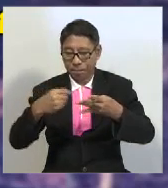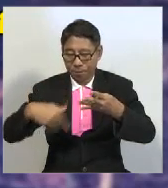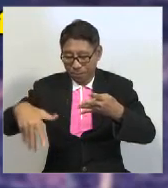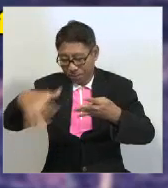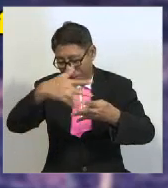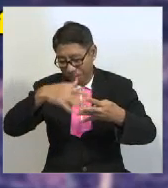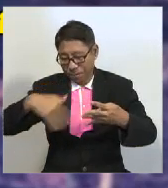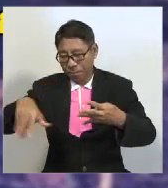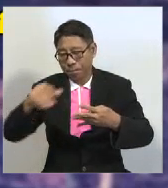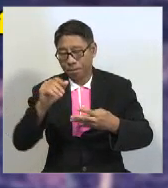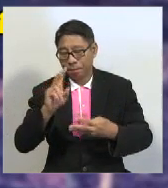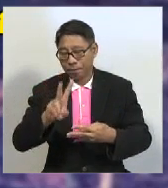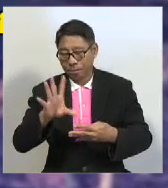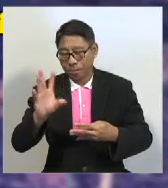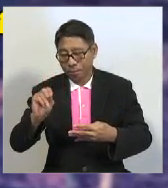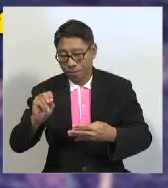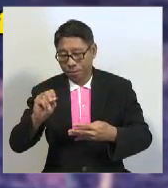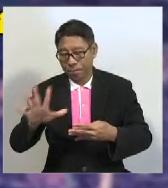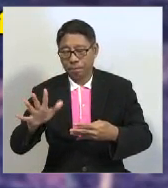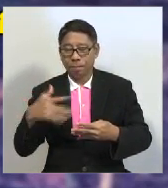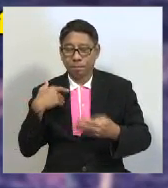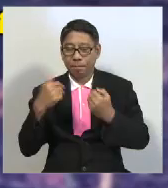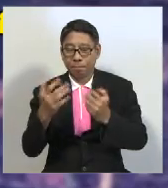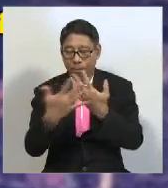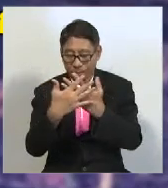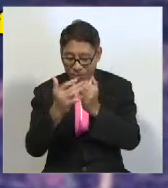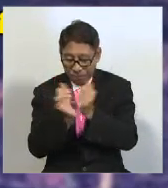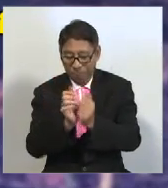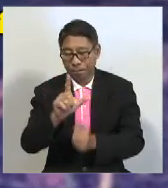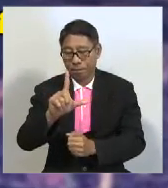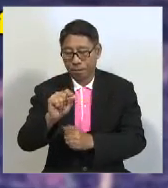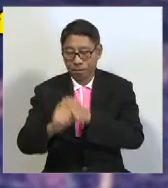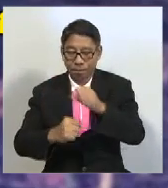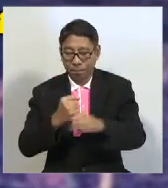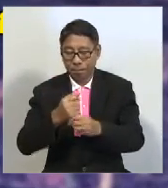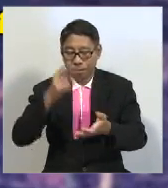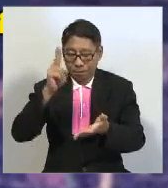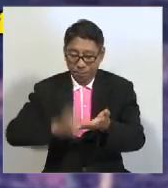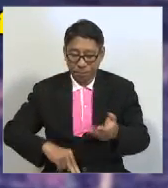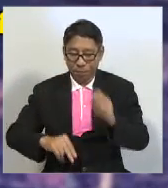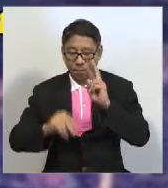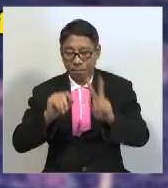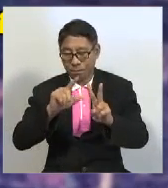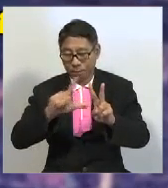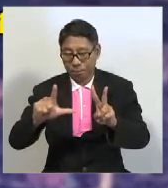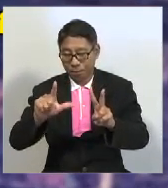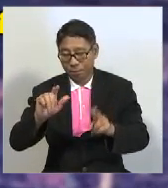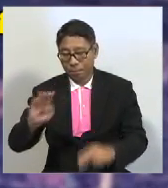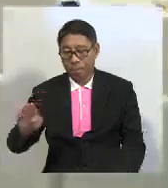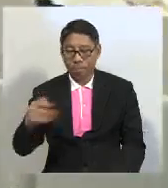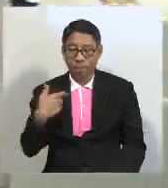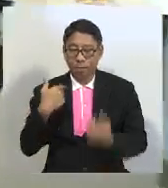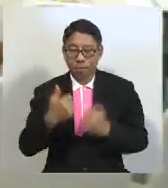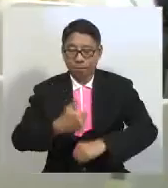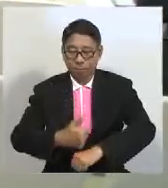แวดล้อมพ.ศ.2535โดยจะมีโทษจำคุกสูงสุด20ปีปรับอยู่ที่2ล้านบาทครับ